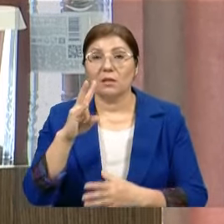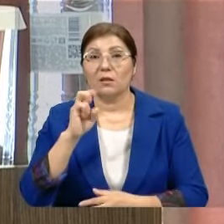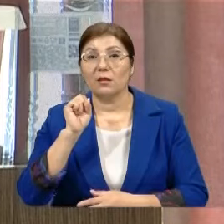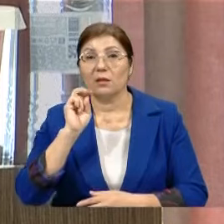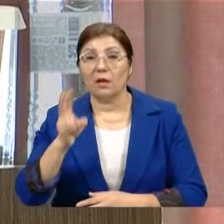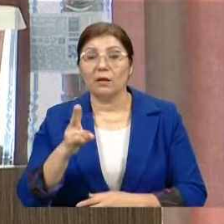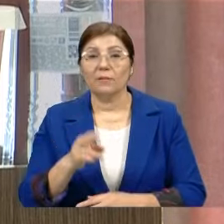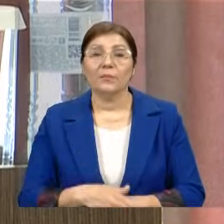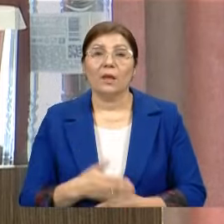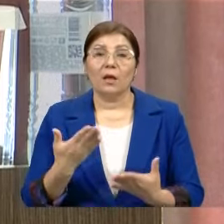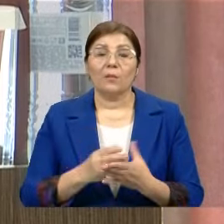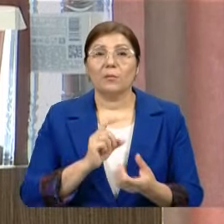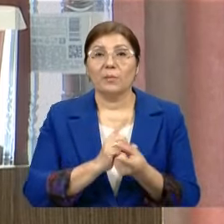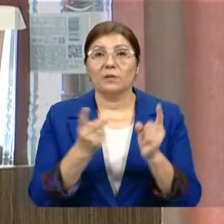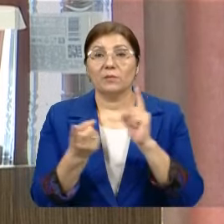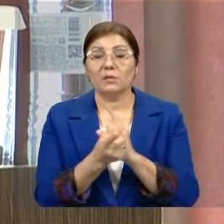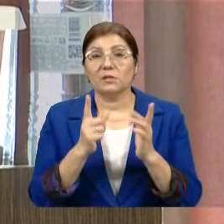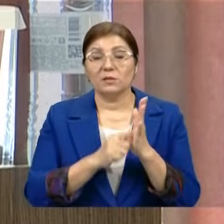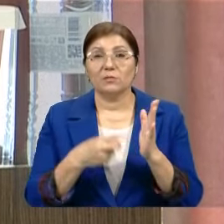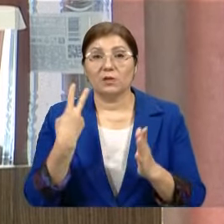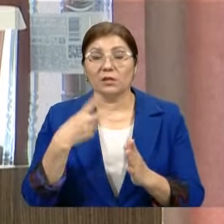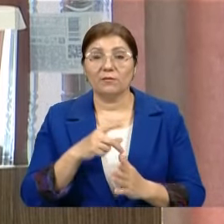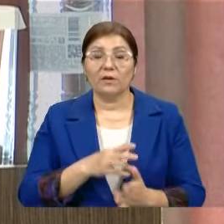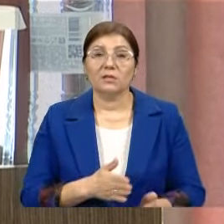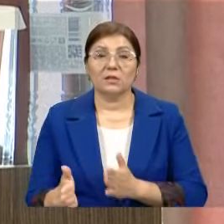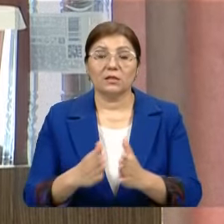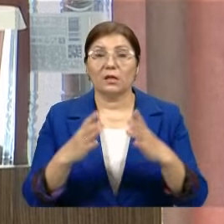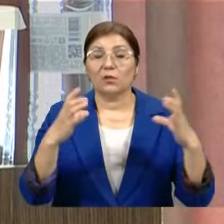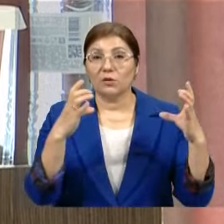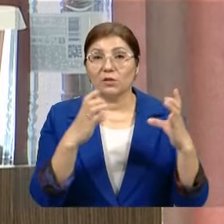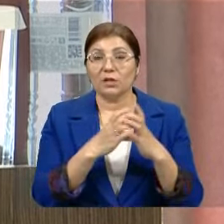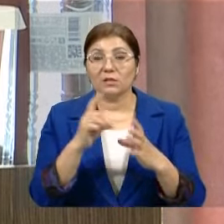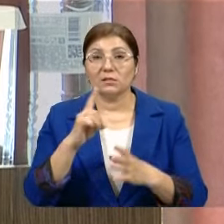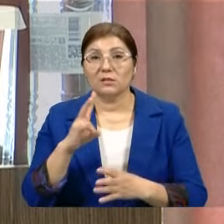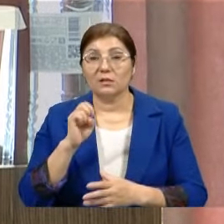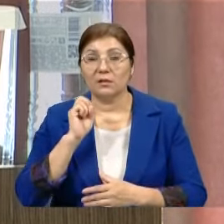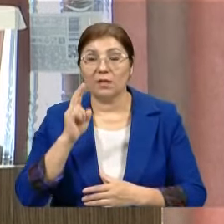переходов. Уже заменено 720 дорожных знаков. До конца года в рамках